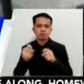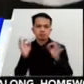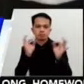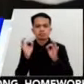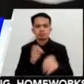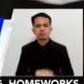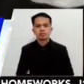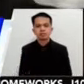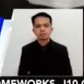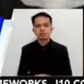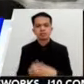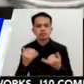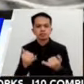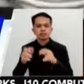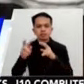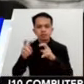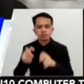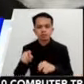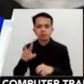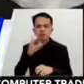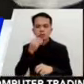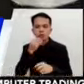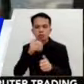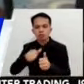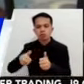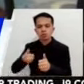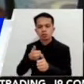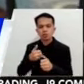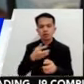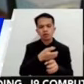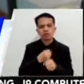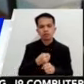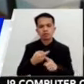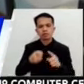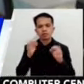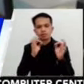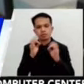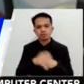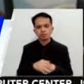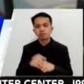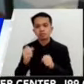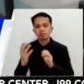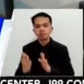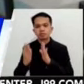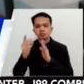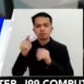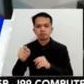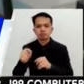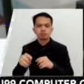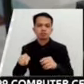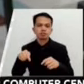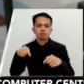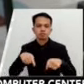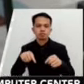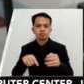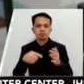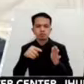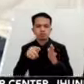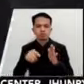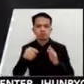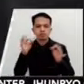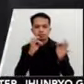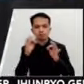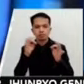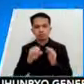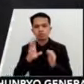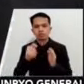pa ng pulis siya kung sino ang pinagkukunan niya. Mahaharap siya sa reklamong paglabag sa Comprehensive Dangerous Drugs Act.